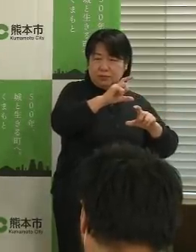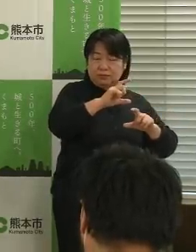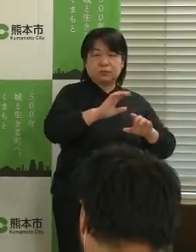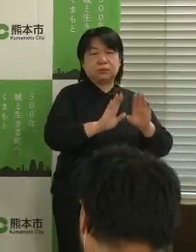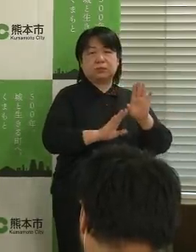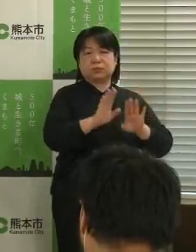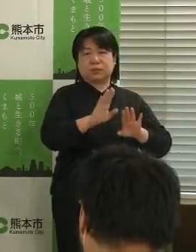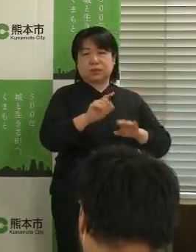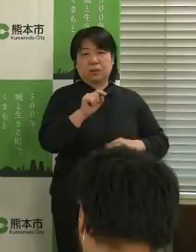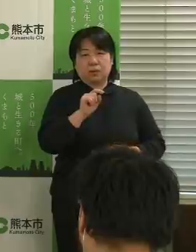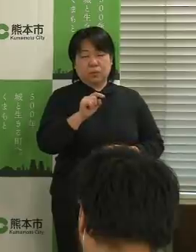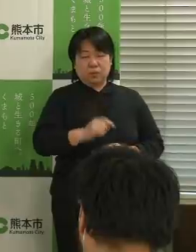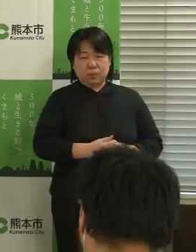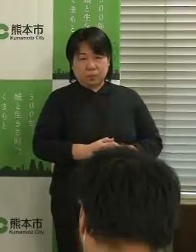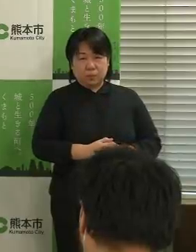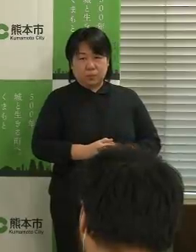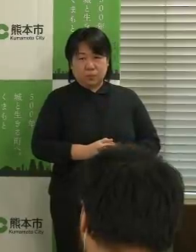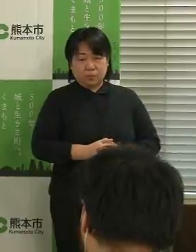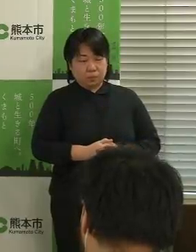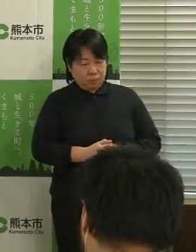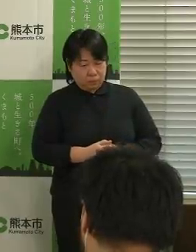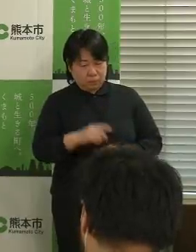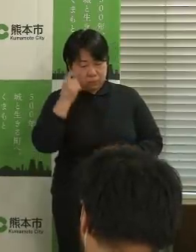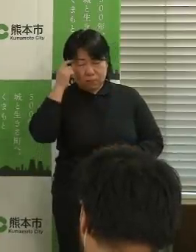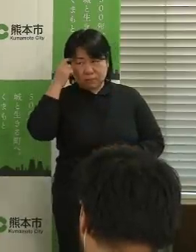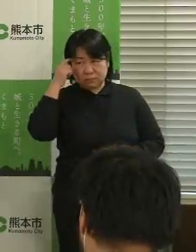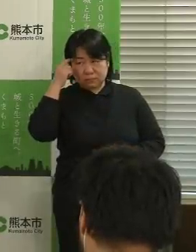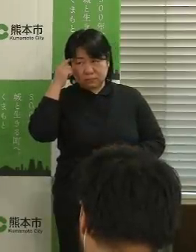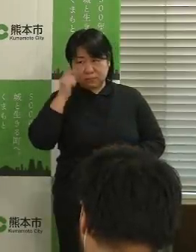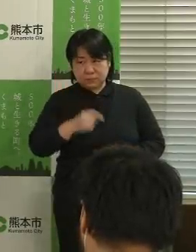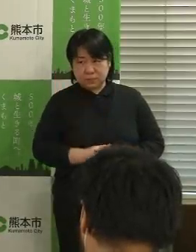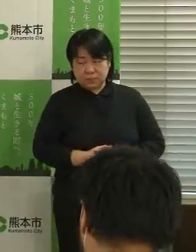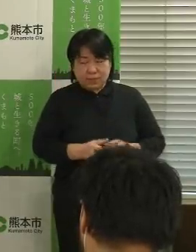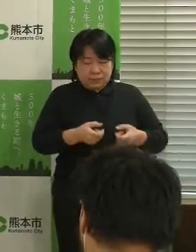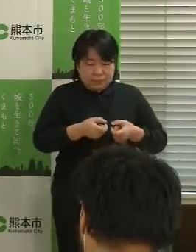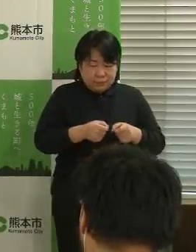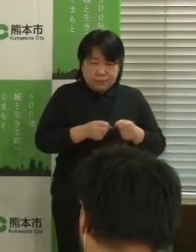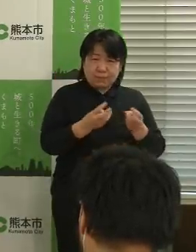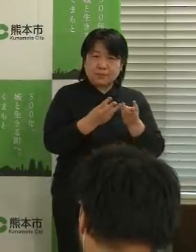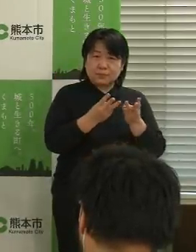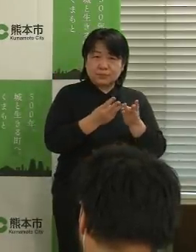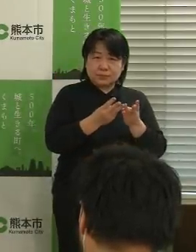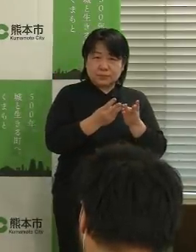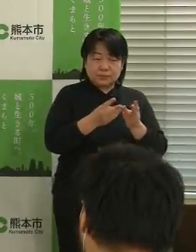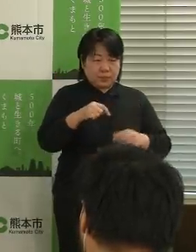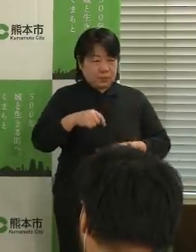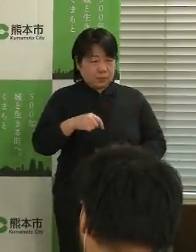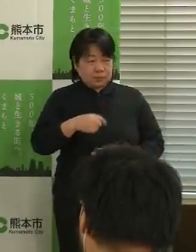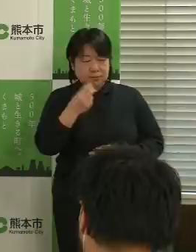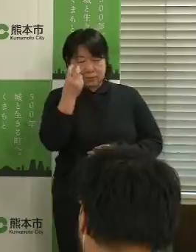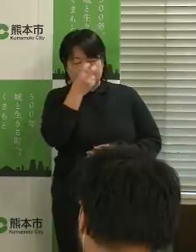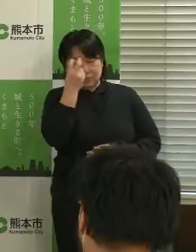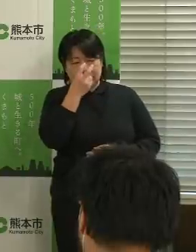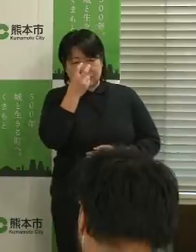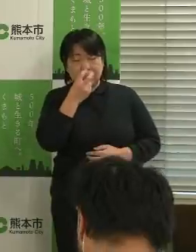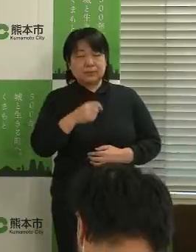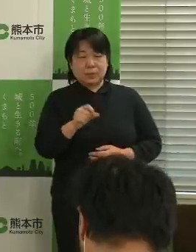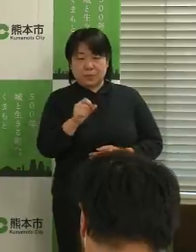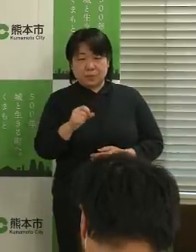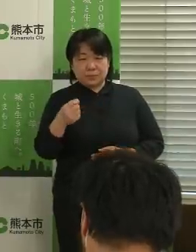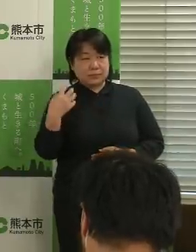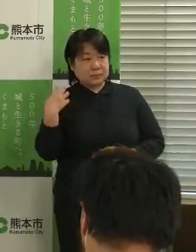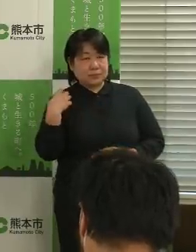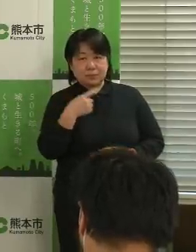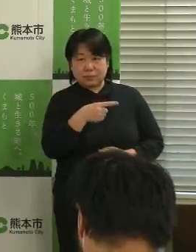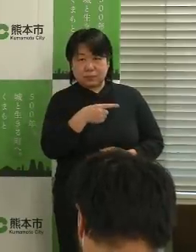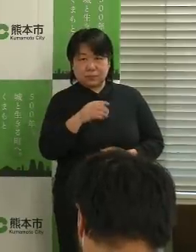でこれを見ますとですね、また細かなちょっと数字、うちが確認しているものについては事務方の方からまた後